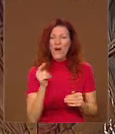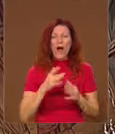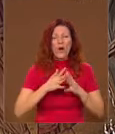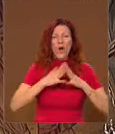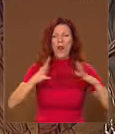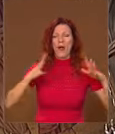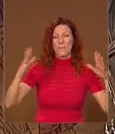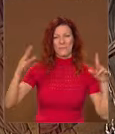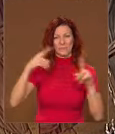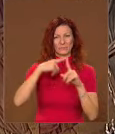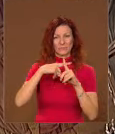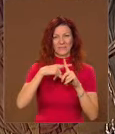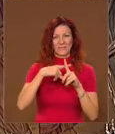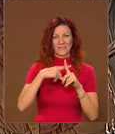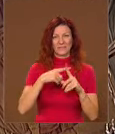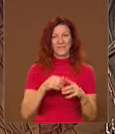катедрални храмове.